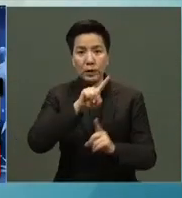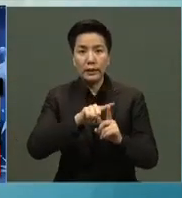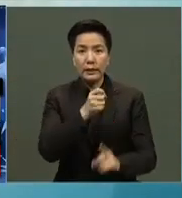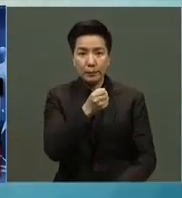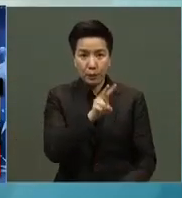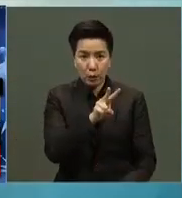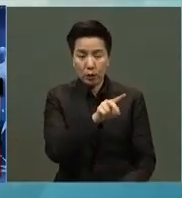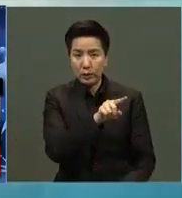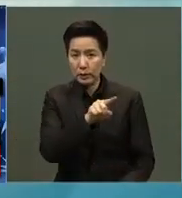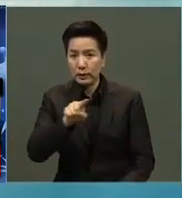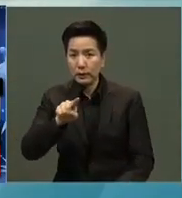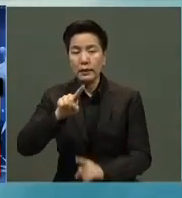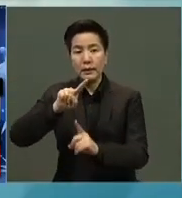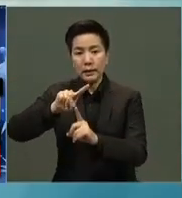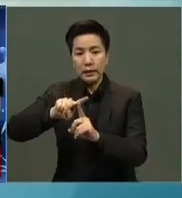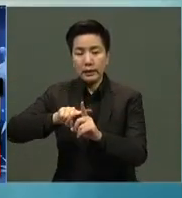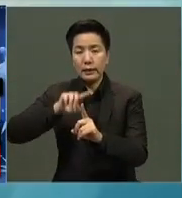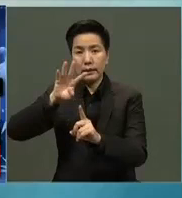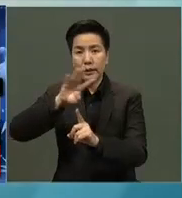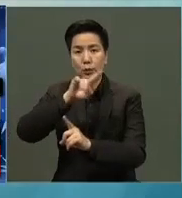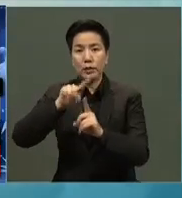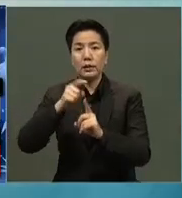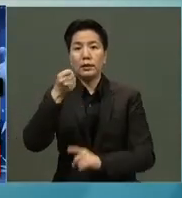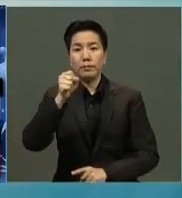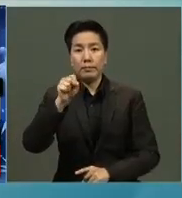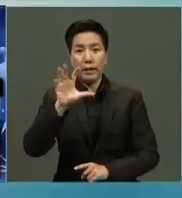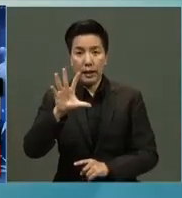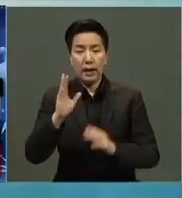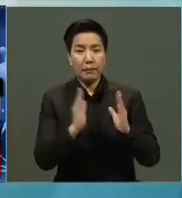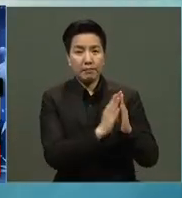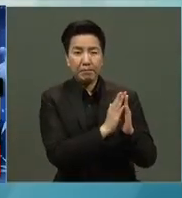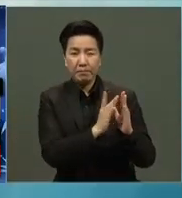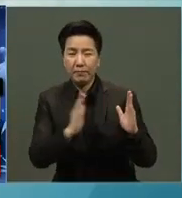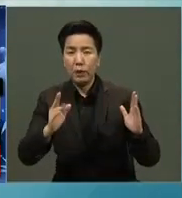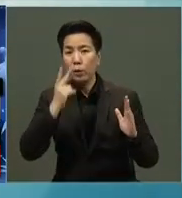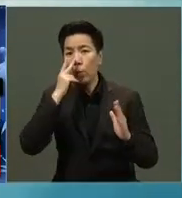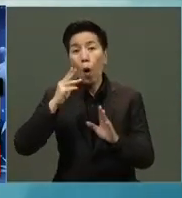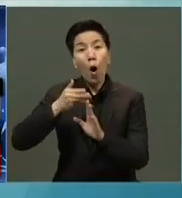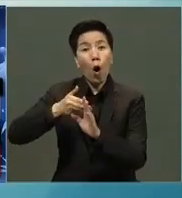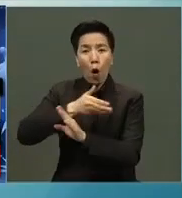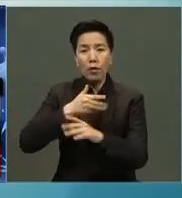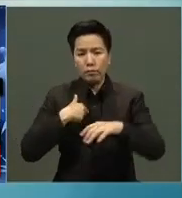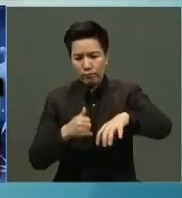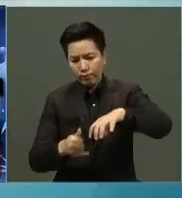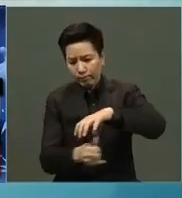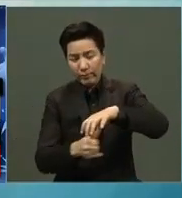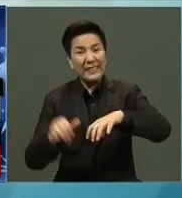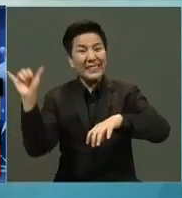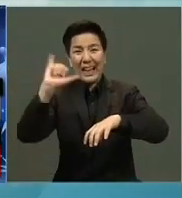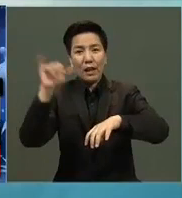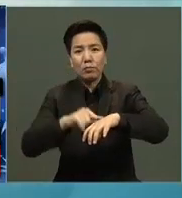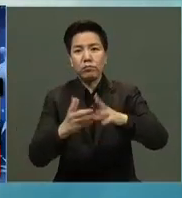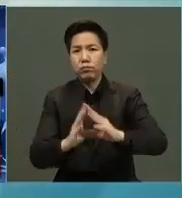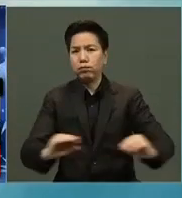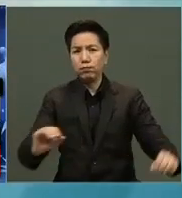15เมษายนนะครับก็มาย้อนกลับไปดูนะครับว่าในช่วงตั้งแต่ก่อนที่เราจะมีเศษวรทีนมี